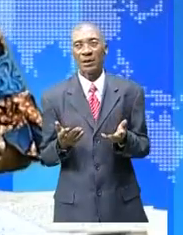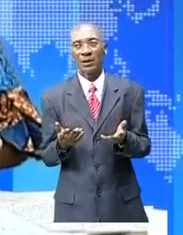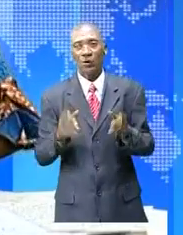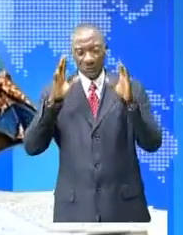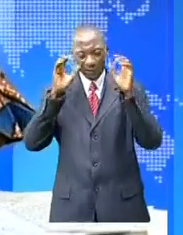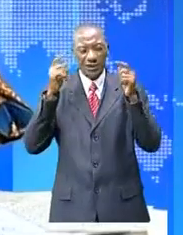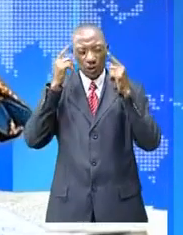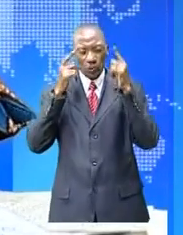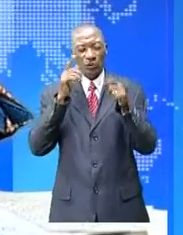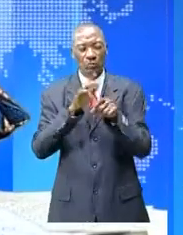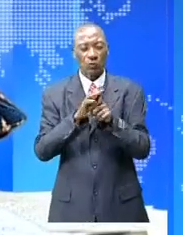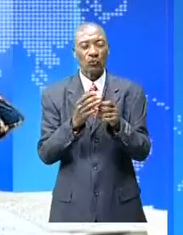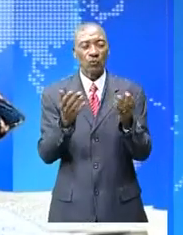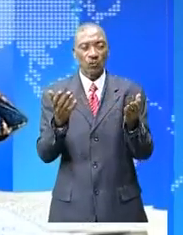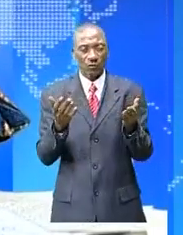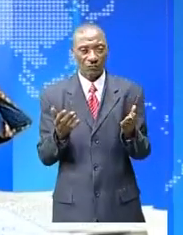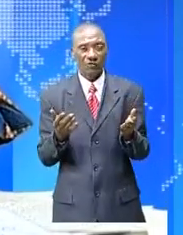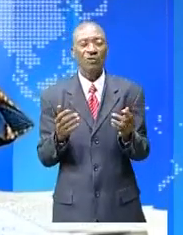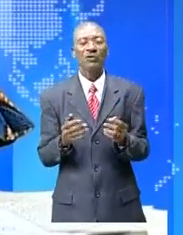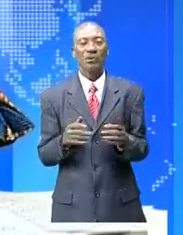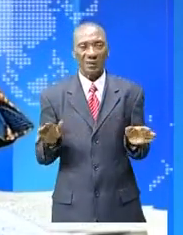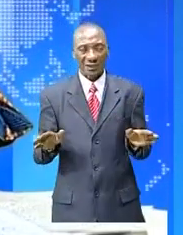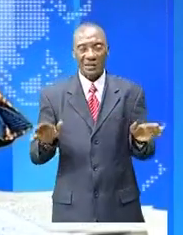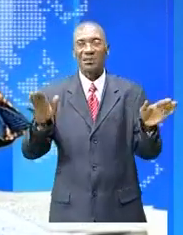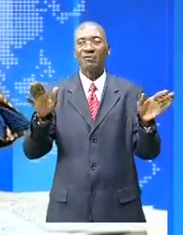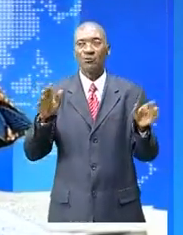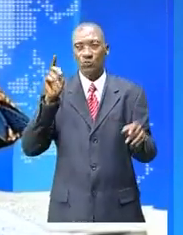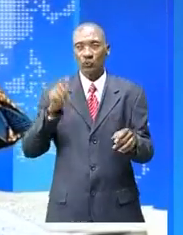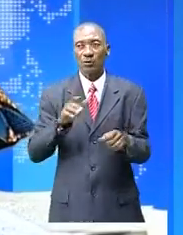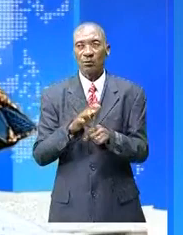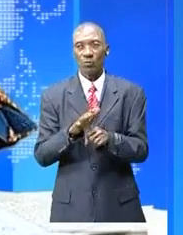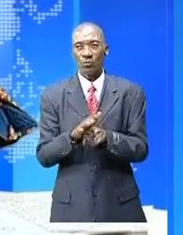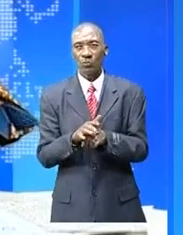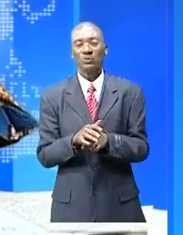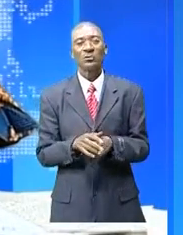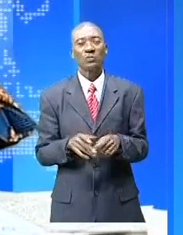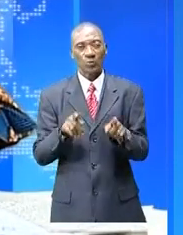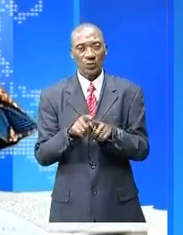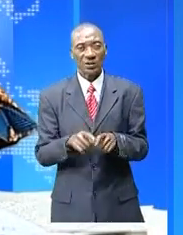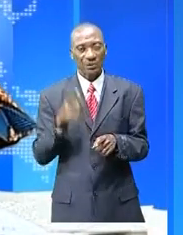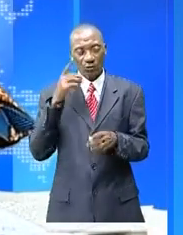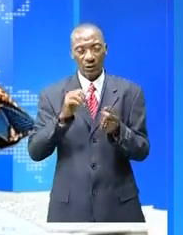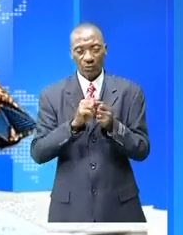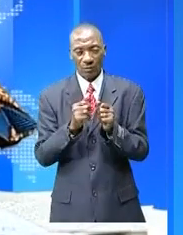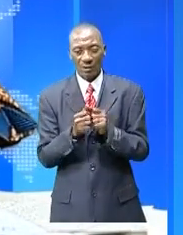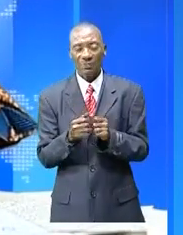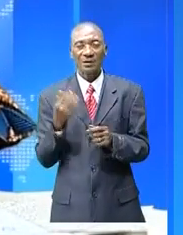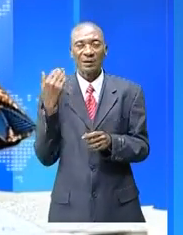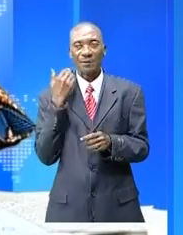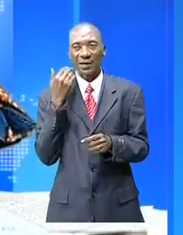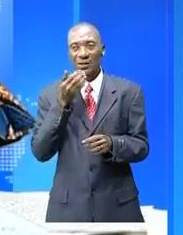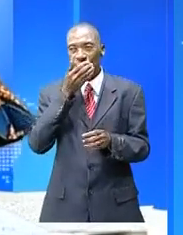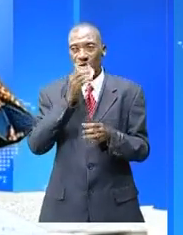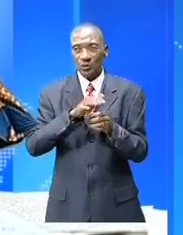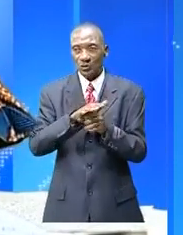dépit de la conjoncture difficile suite aux effets néfastes de la pandémie à COVID-19 sur les recettes du